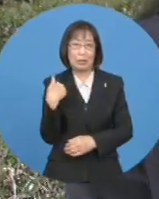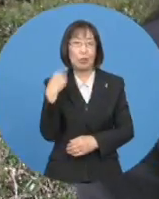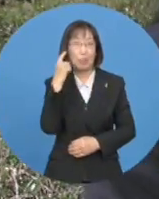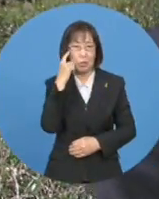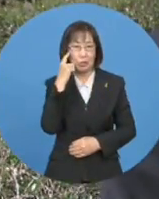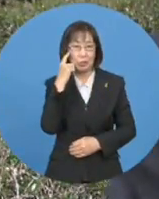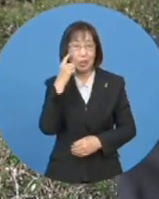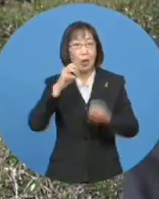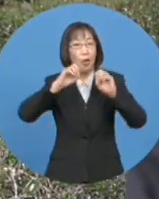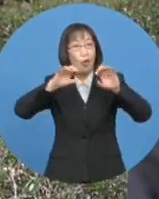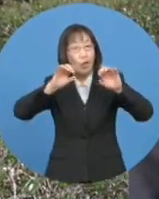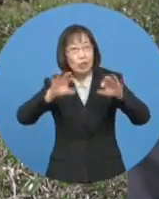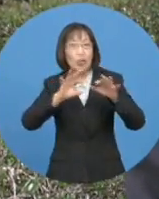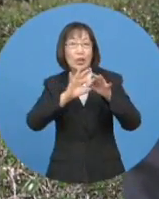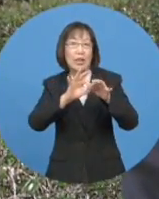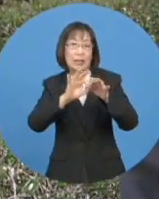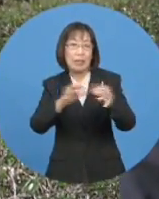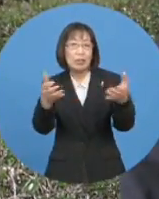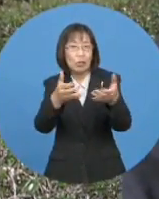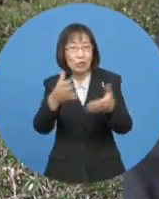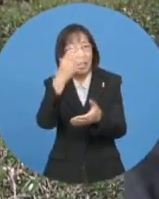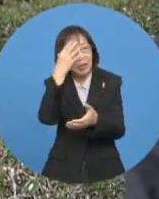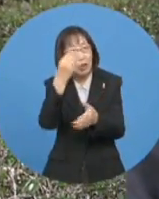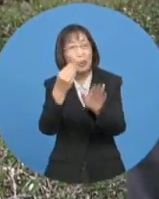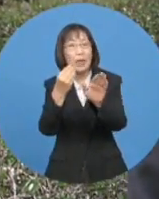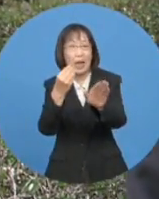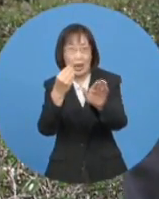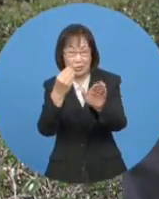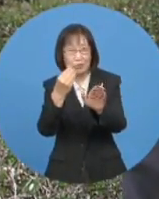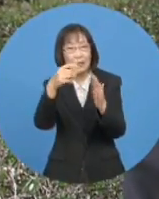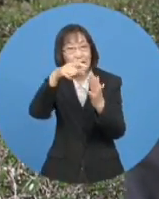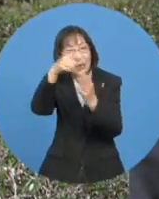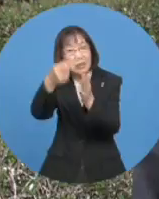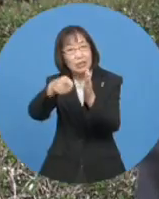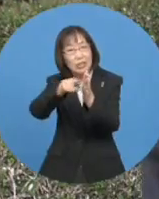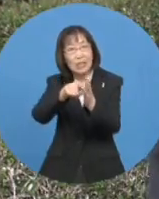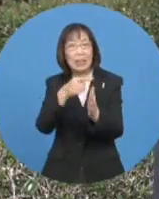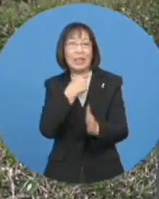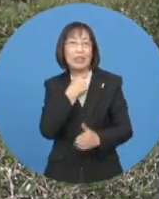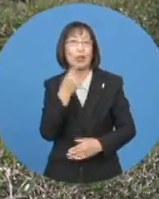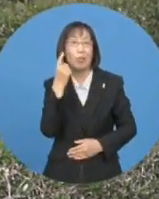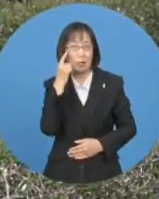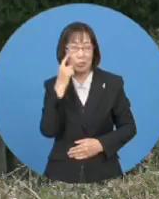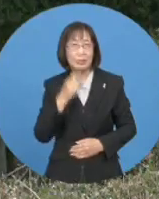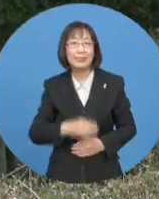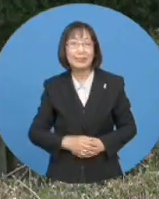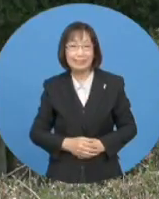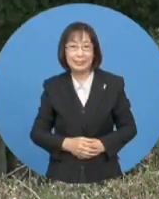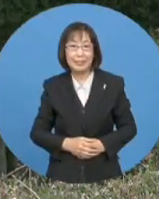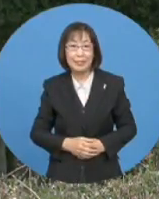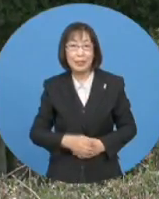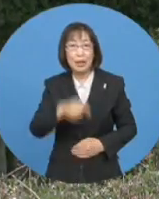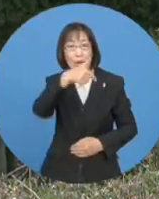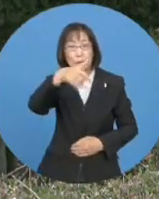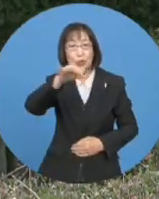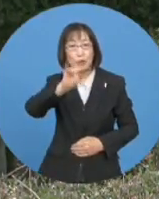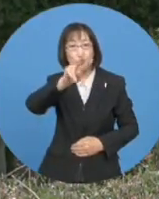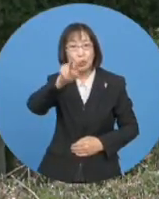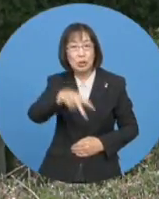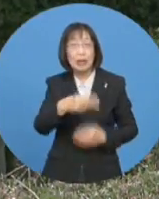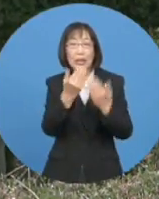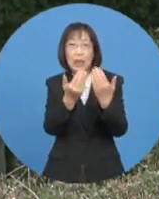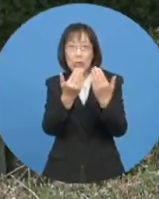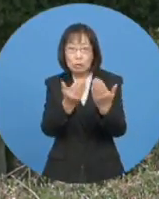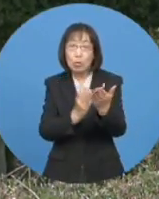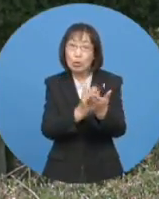。 放送関連のことは興味があるので、視野の一つには入れたいなとは思っています。 物理学を専攻